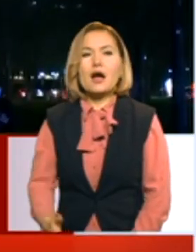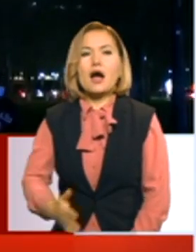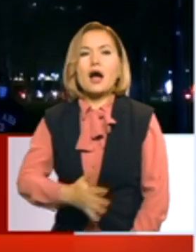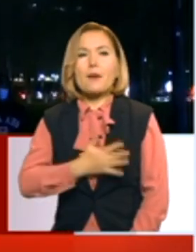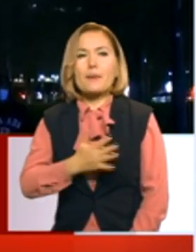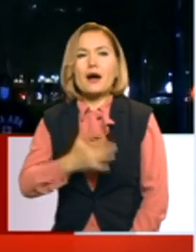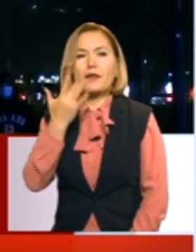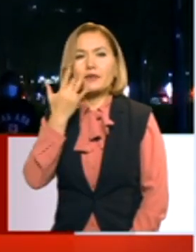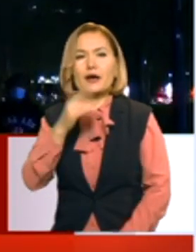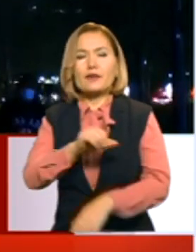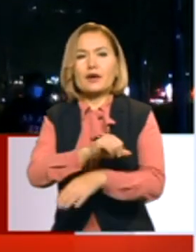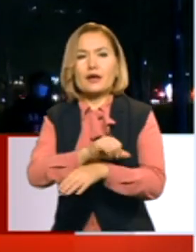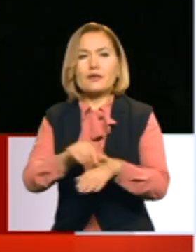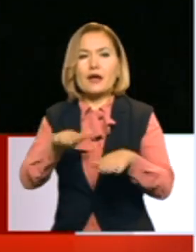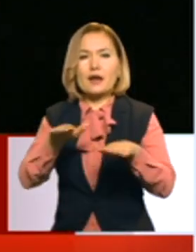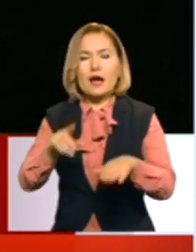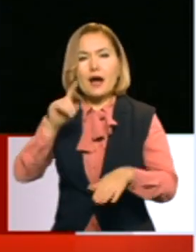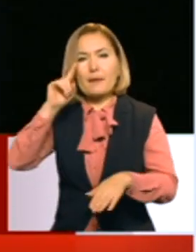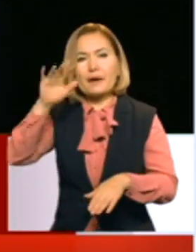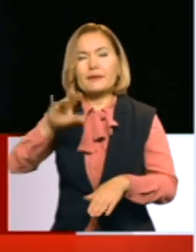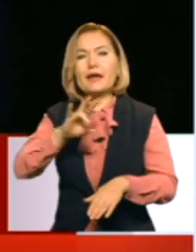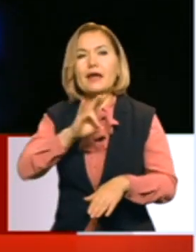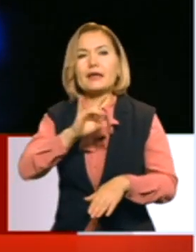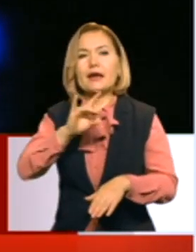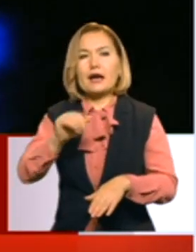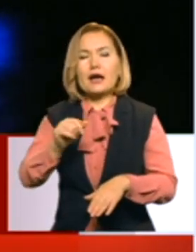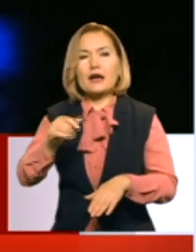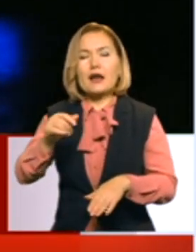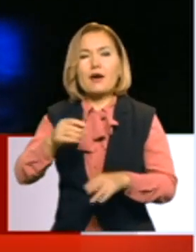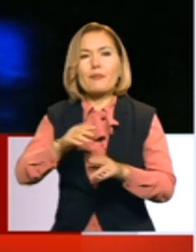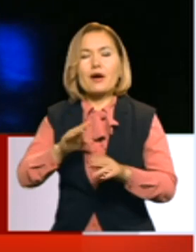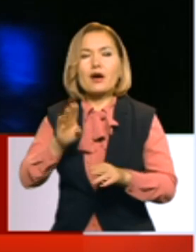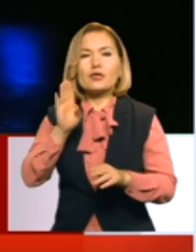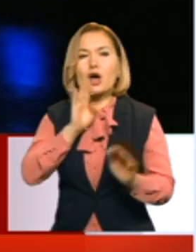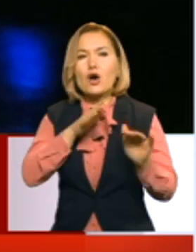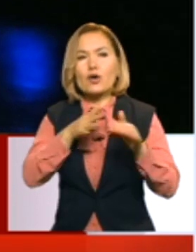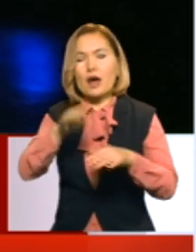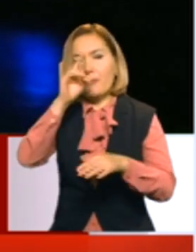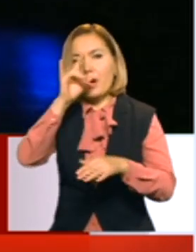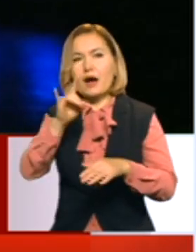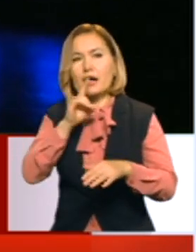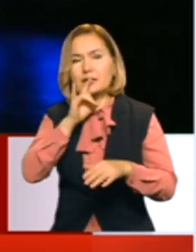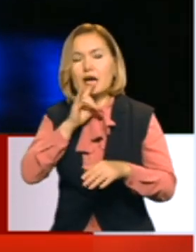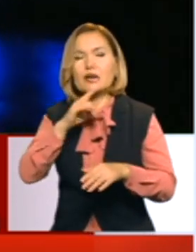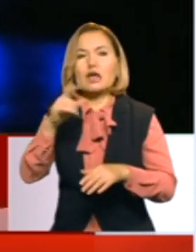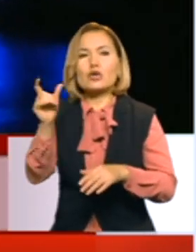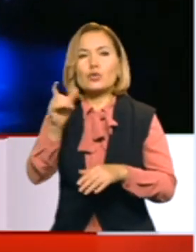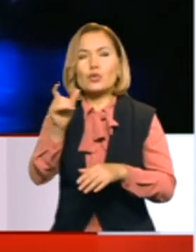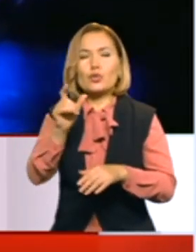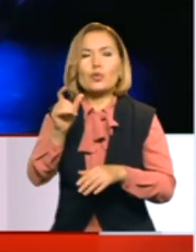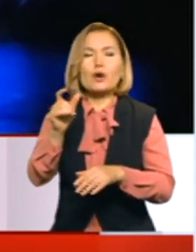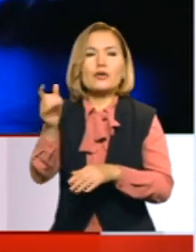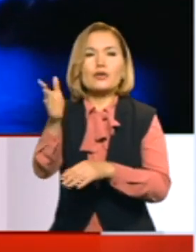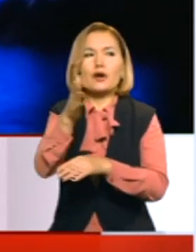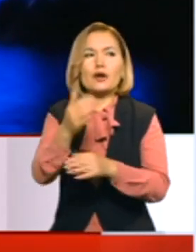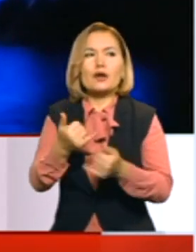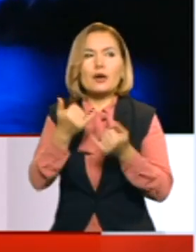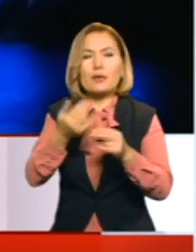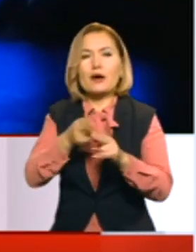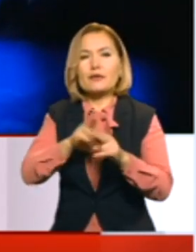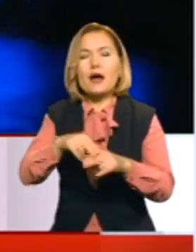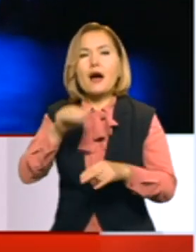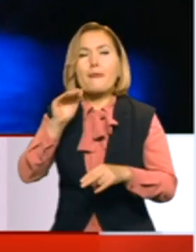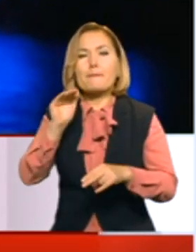Канада мен Ақштың шекарасында орналасқан әйгілі Ниагара сарқырамасы Қазақстан туының түсіне боялды. Осылайша республика күнінде мыңдаған